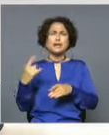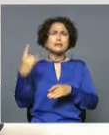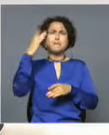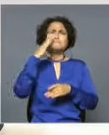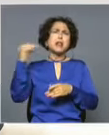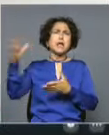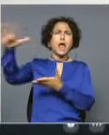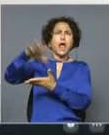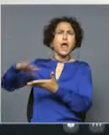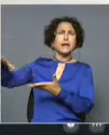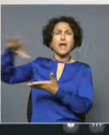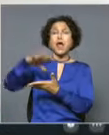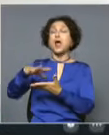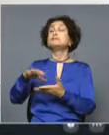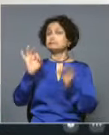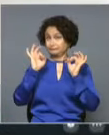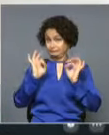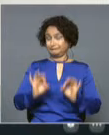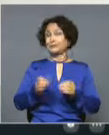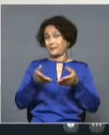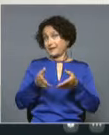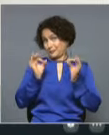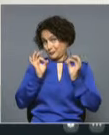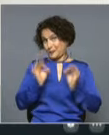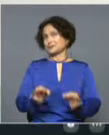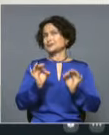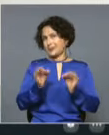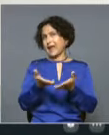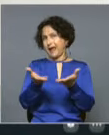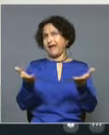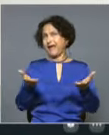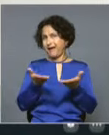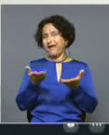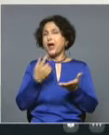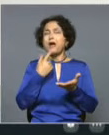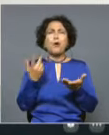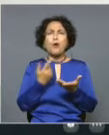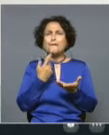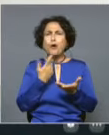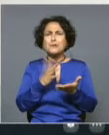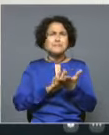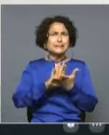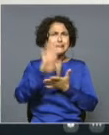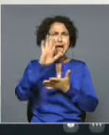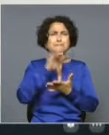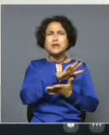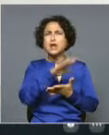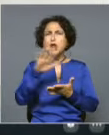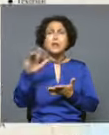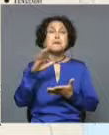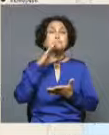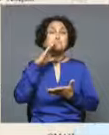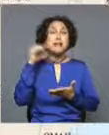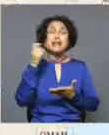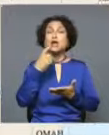някъде. Всъщност това е точно така. Когато говорим за 15 милиона българоезични по света,